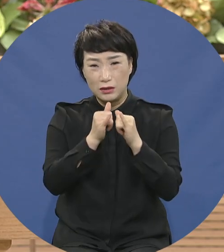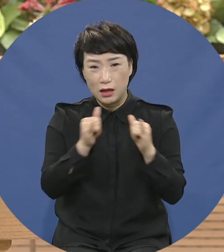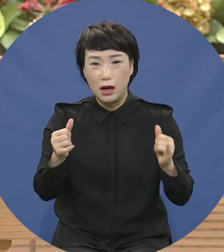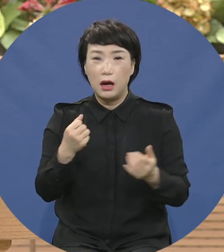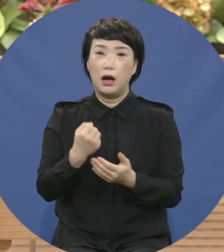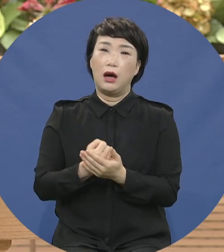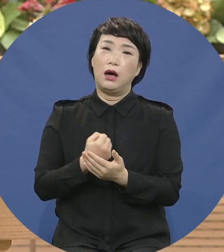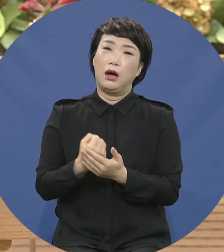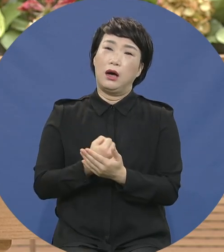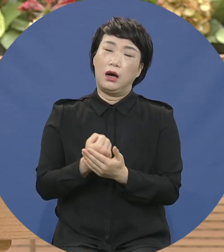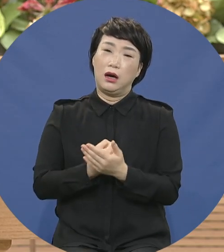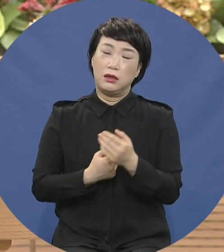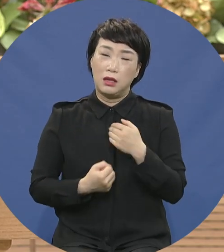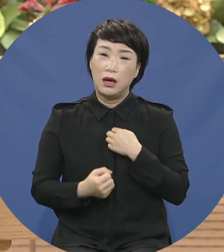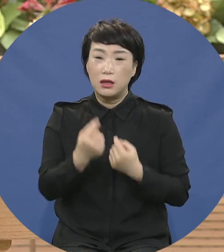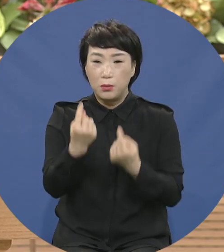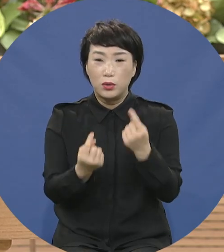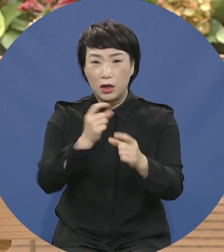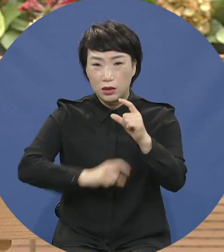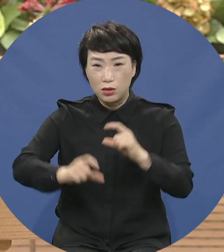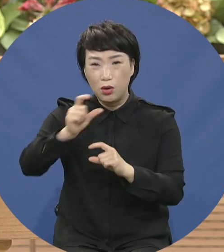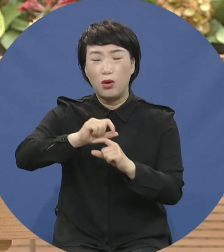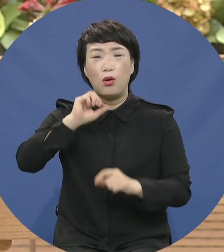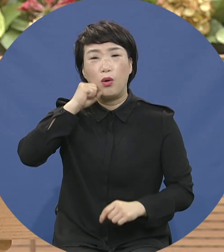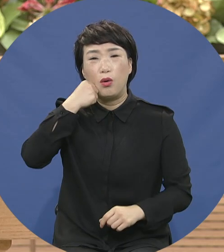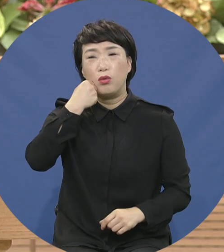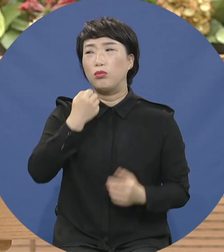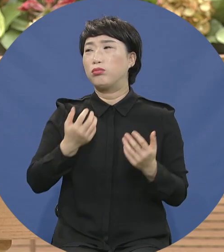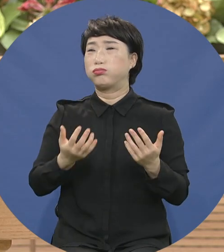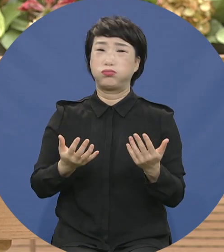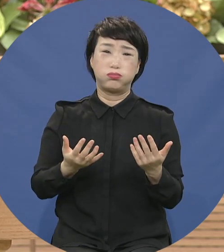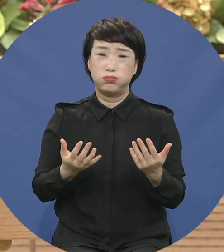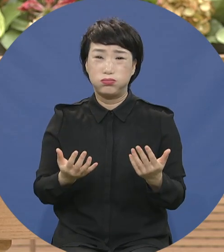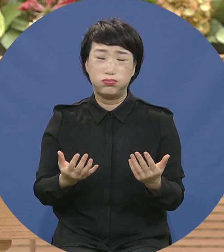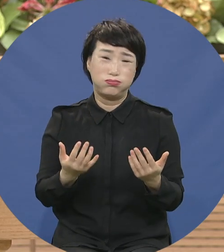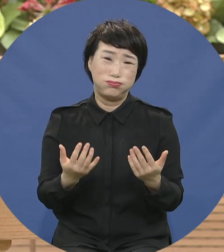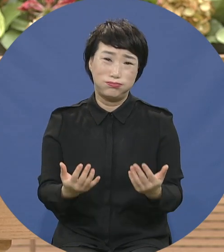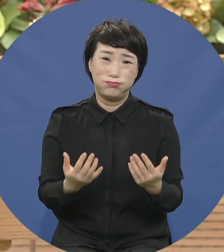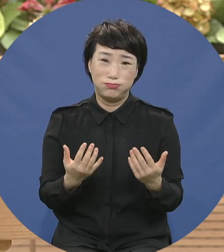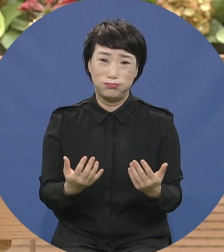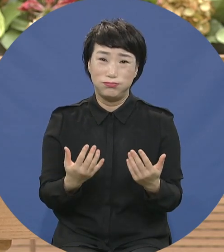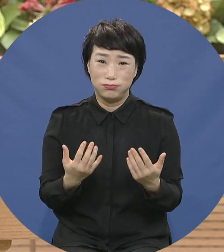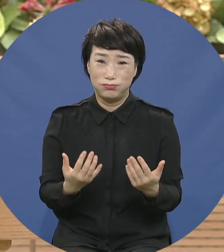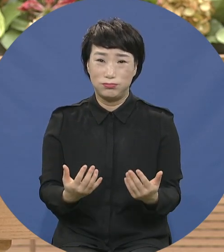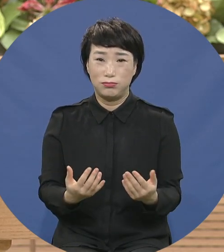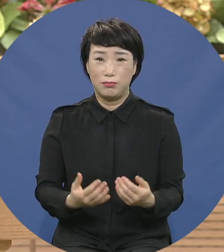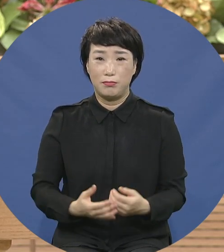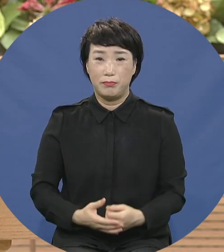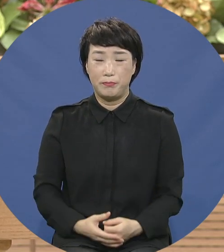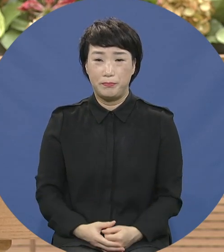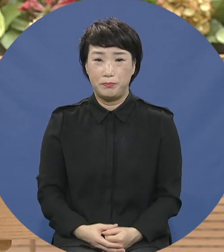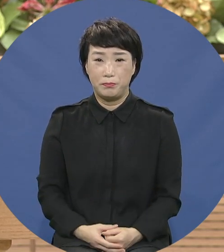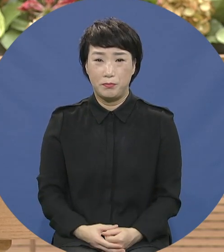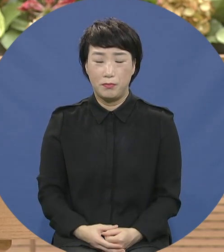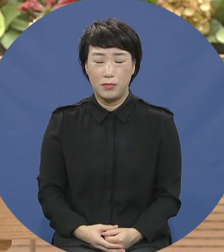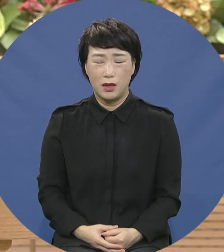사람이니 이보다 더 곤고함이 어디 있겠는가.